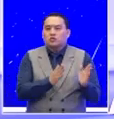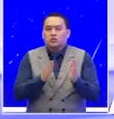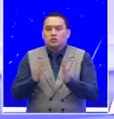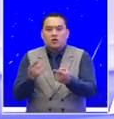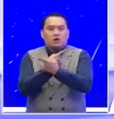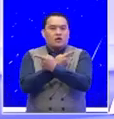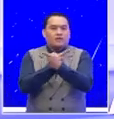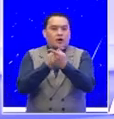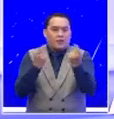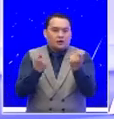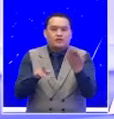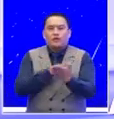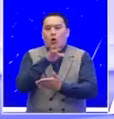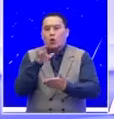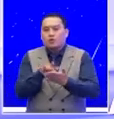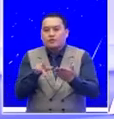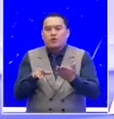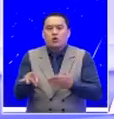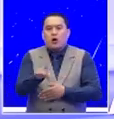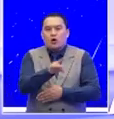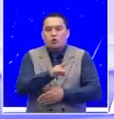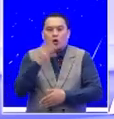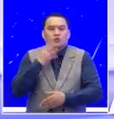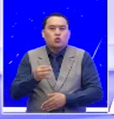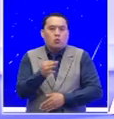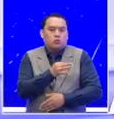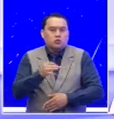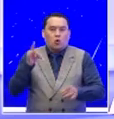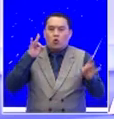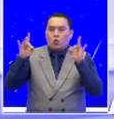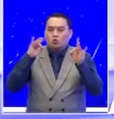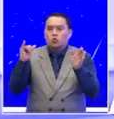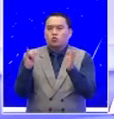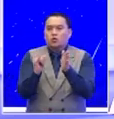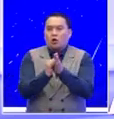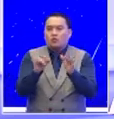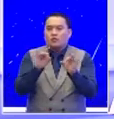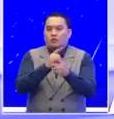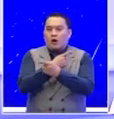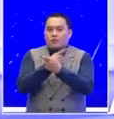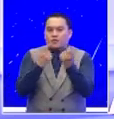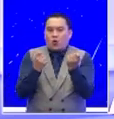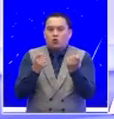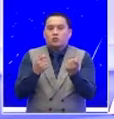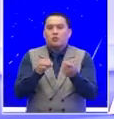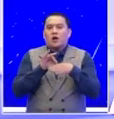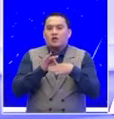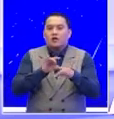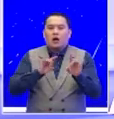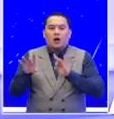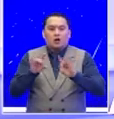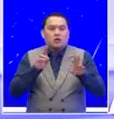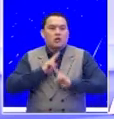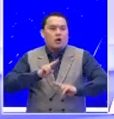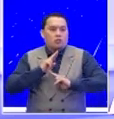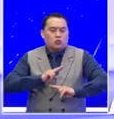и информирования. В районах и городах края ЖТСУ появились громкоговорящие установки, посредством которых ведется разъяснительная